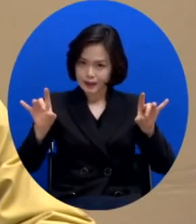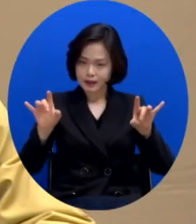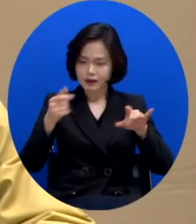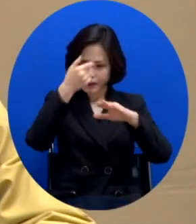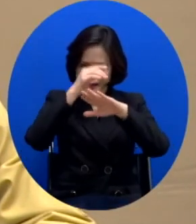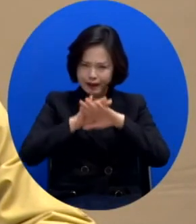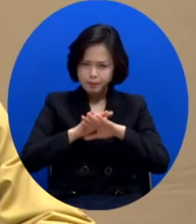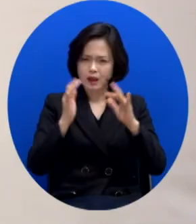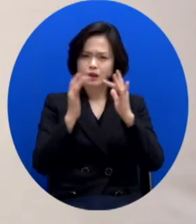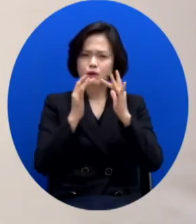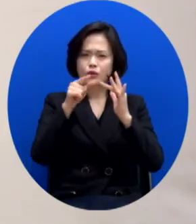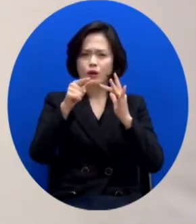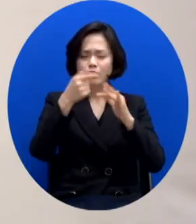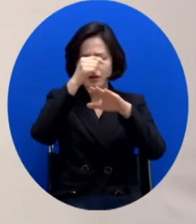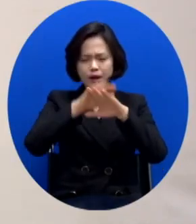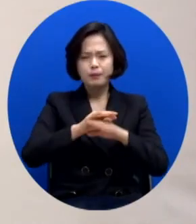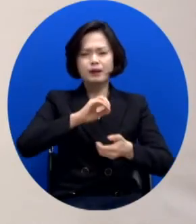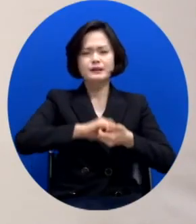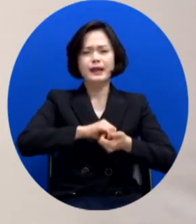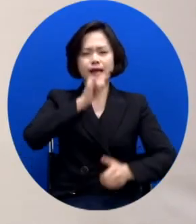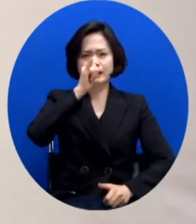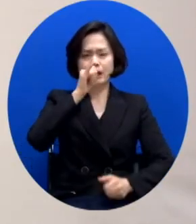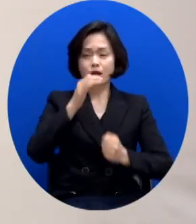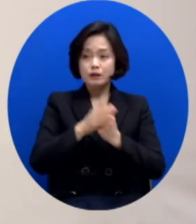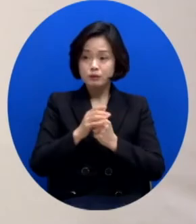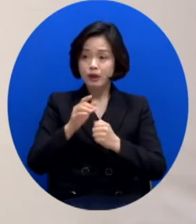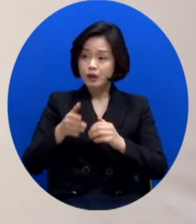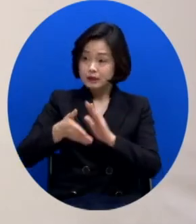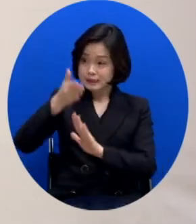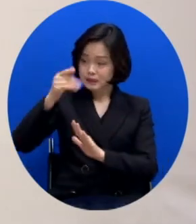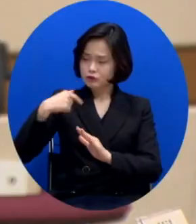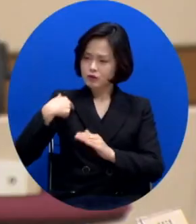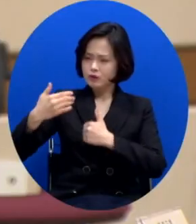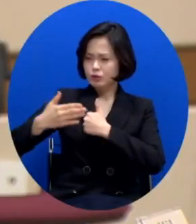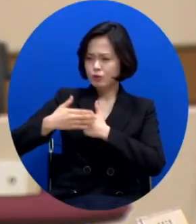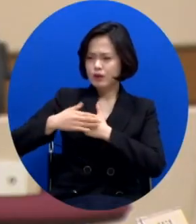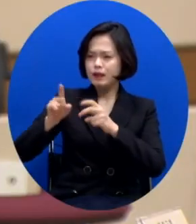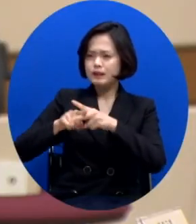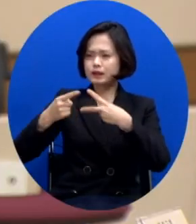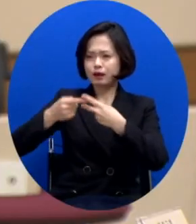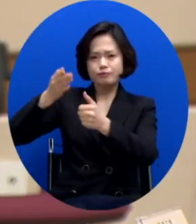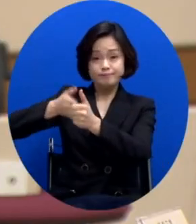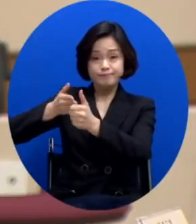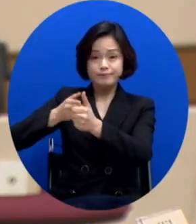어려움에 대해 시 차원의 적극적인 이해와 협조를 구하는 대화 시간을 가졌습니다.